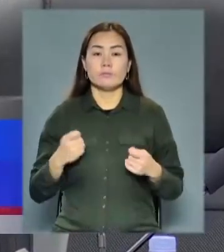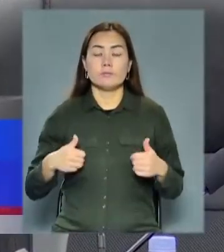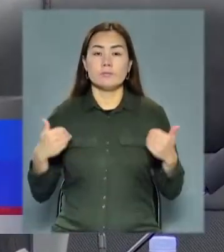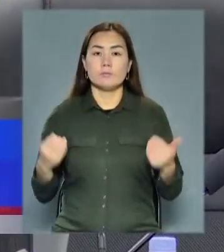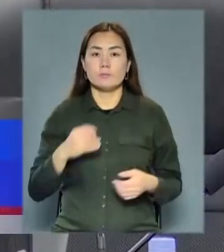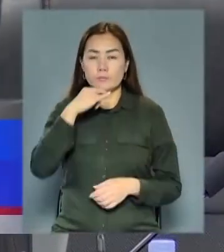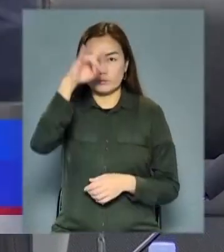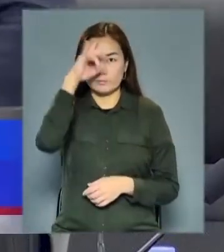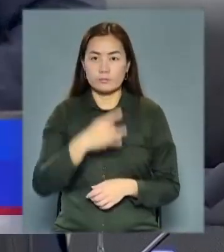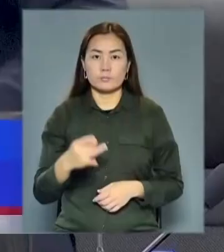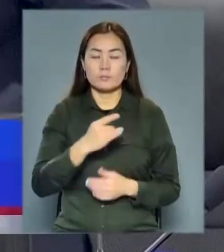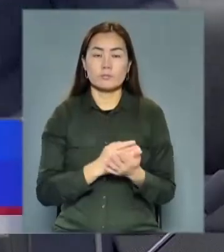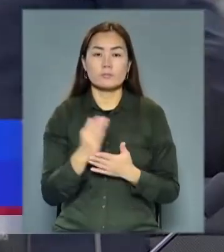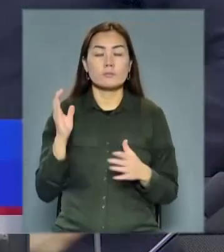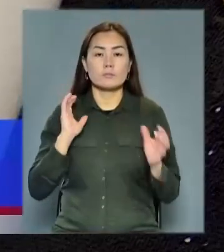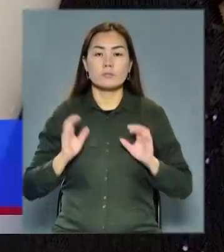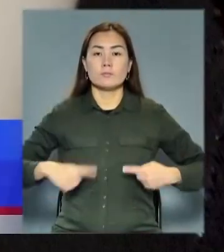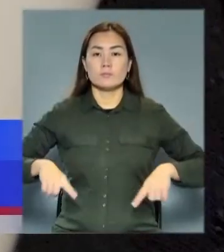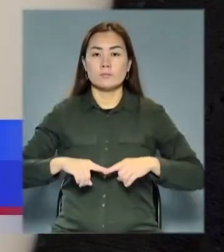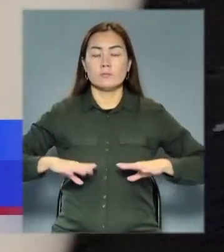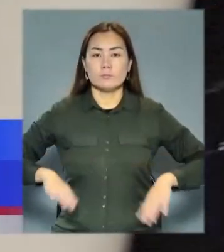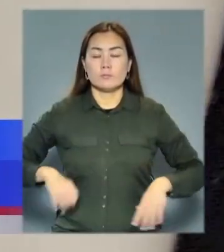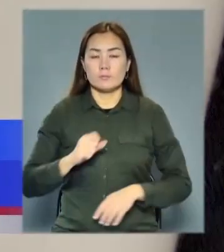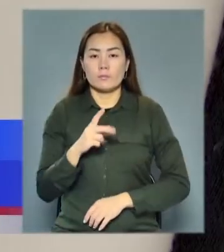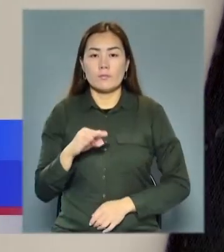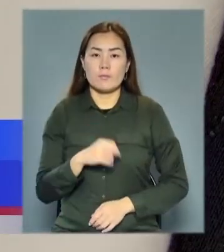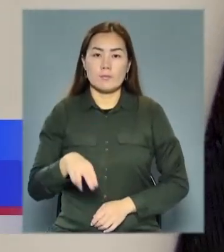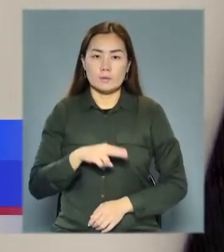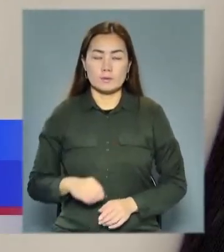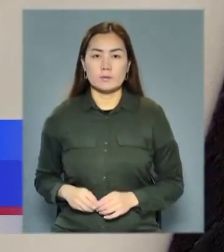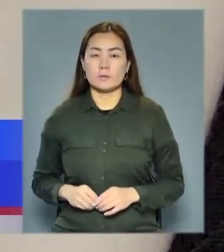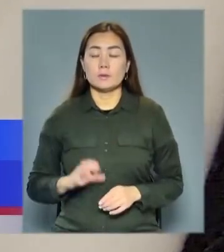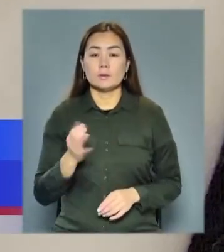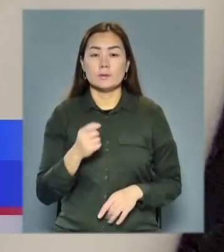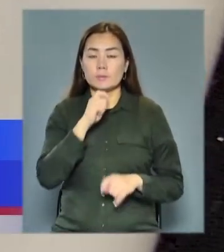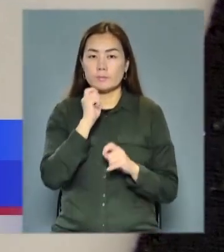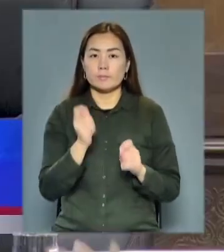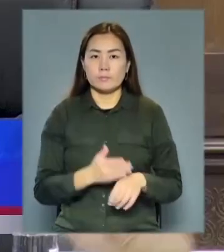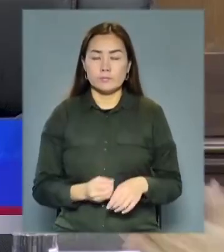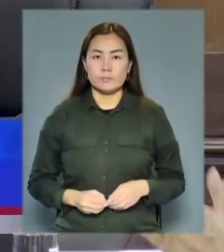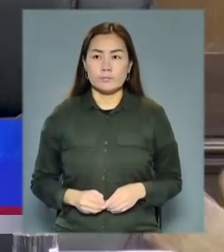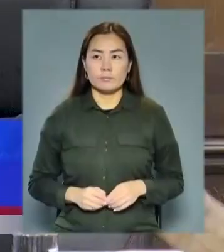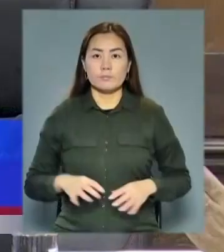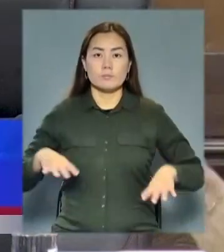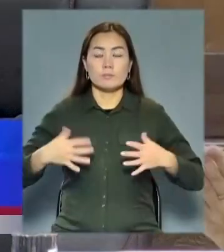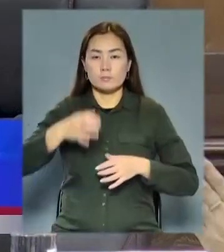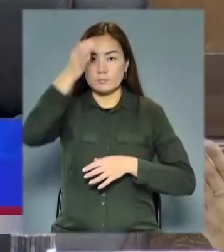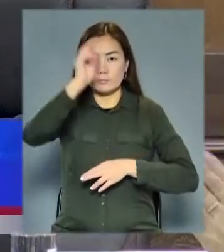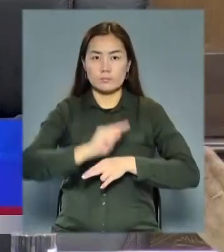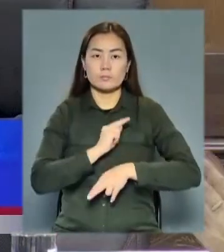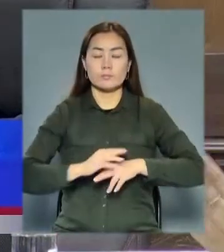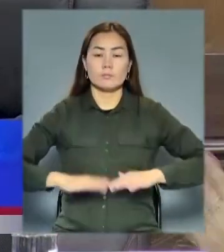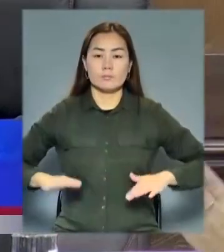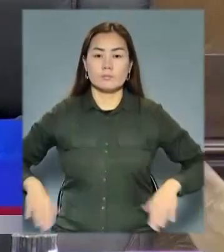құттықтап, Қазақстан Республикасы жоғары оқу орындары қауымдастығының Ахмет Байтұрсынов атындағы күміс медалін табыстады. Семинарға ғалымның тәлім